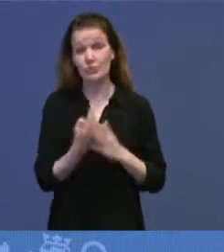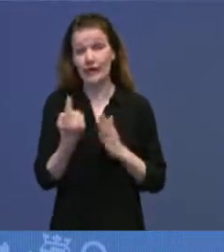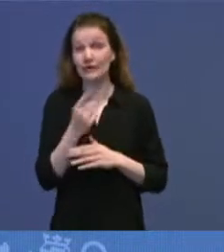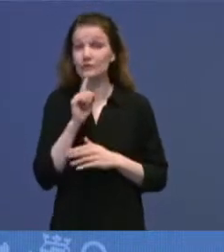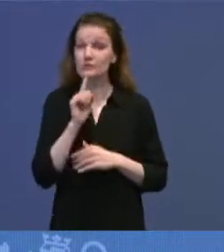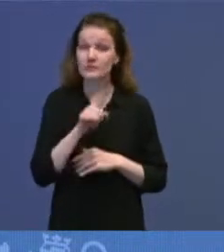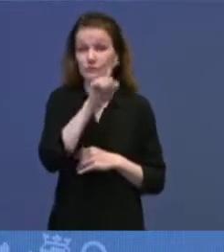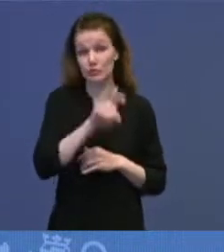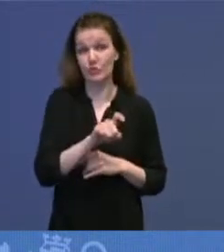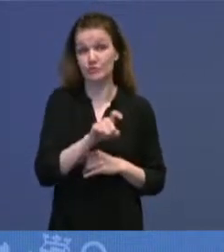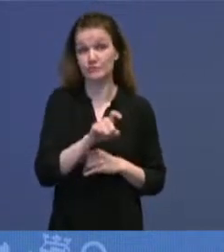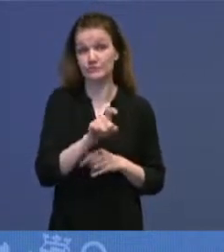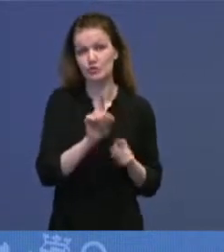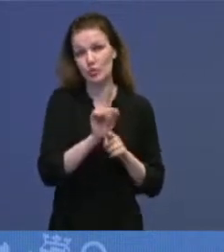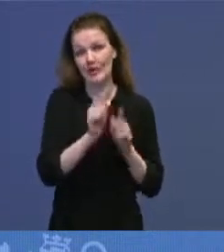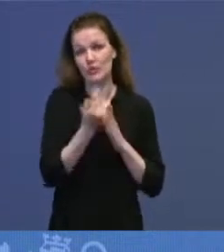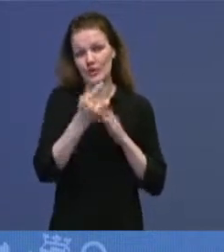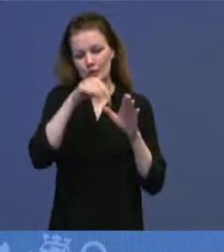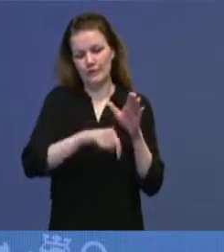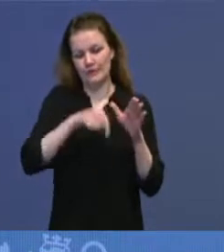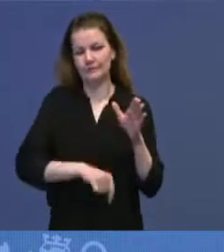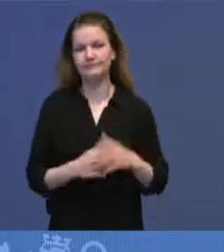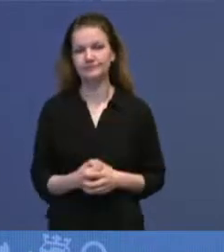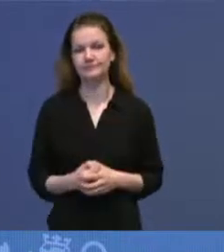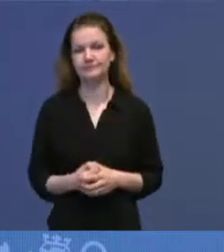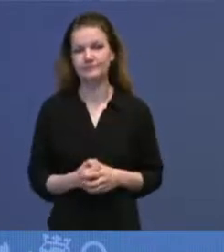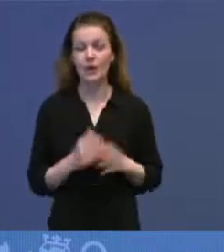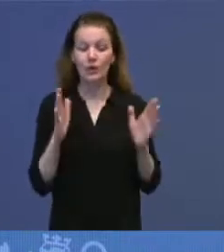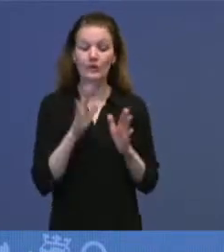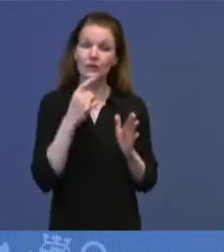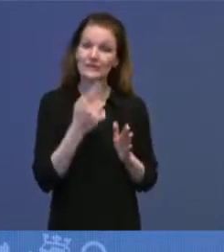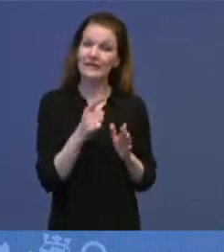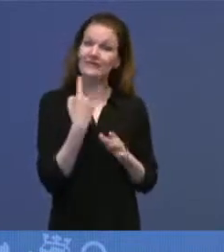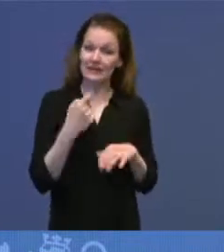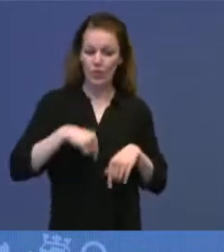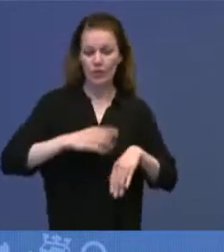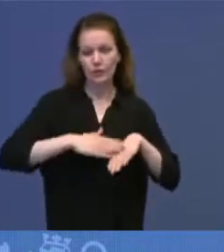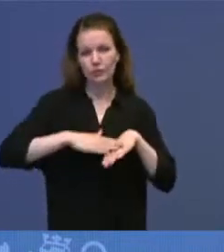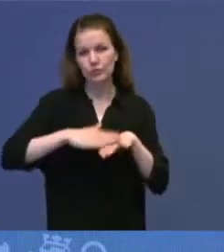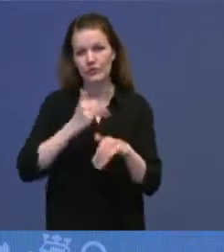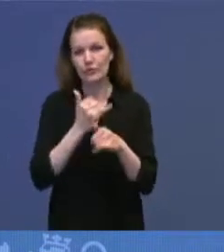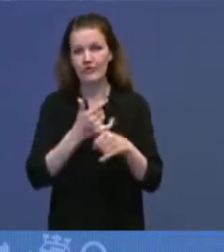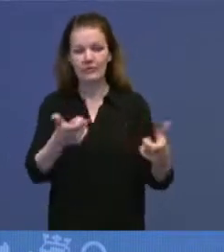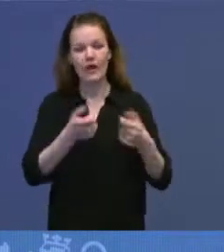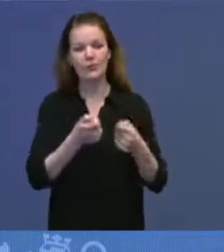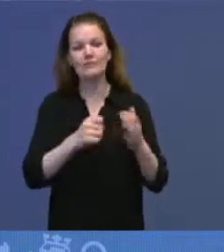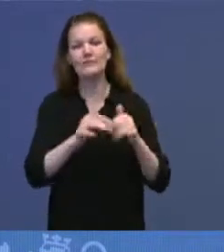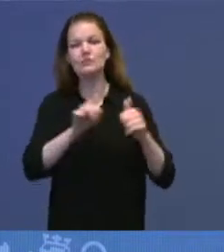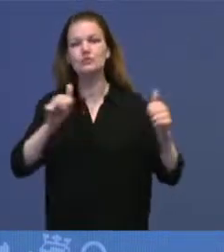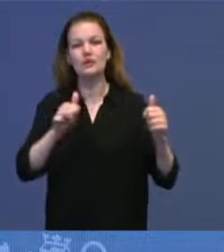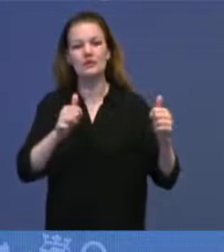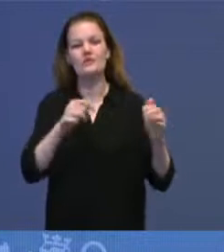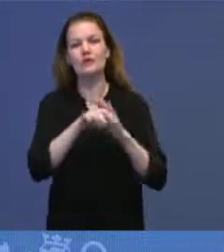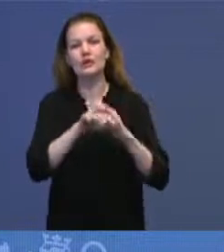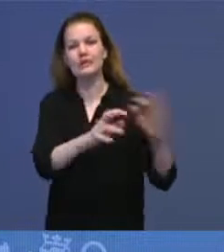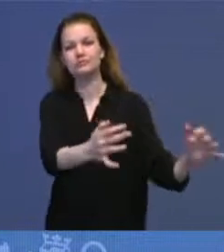dybden. Det første som kan sies ganske kort er at vi forbereder oss på å ta imot den største flyktningestrømmen vi noen gang har